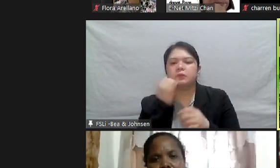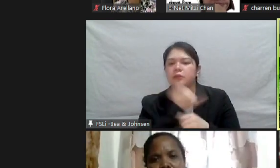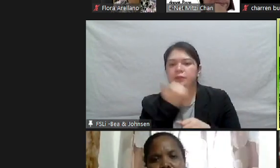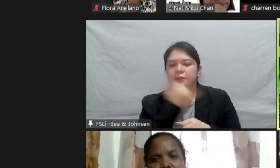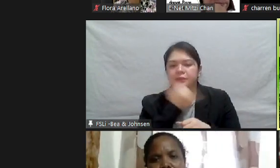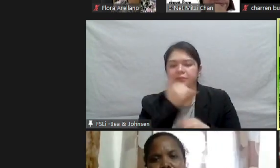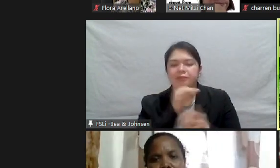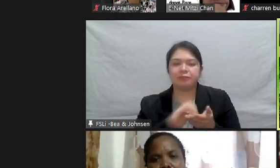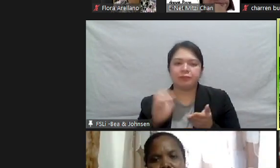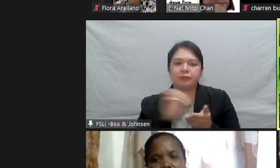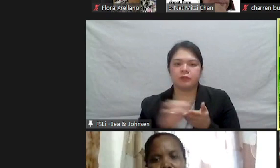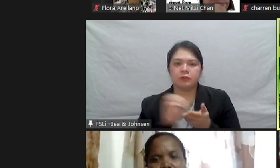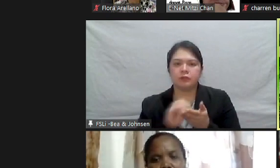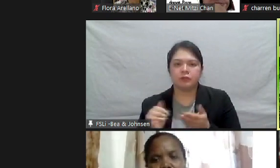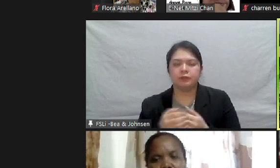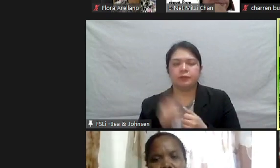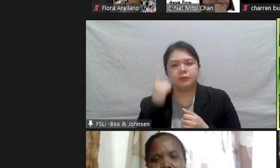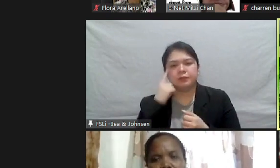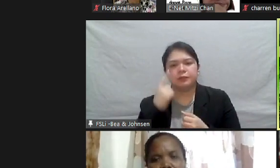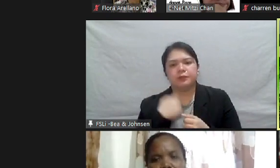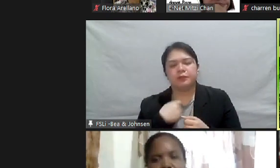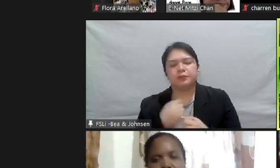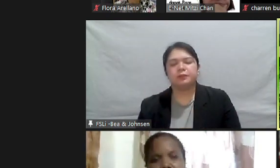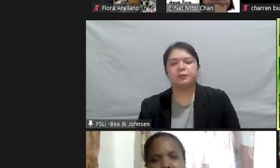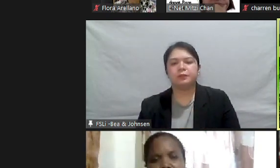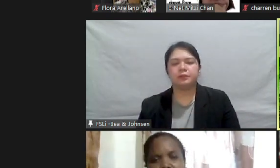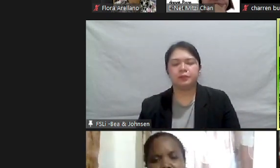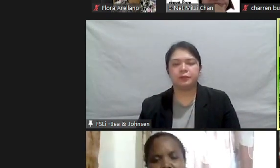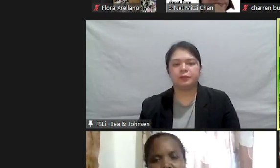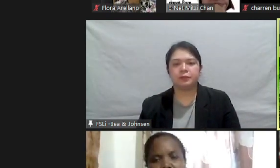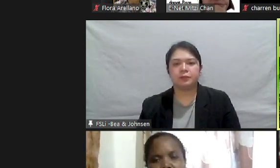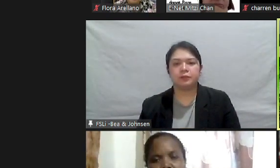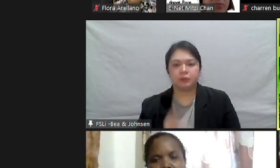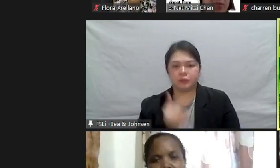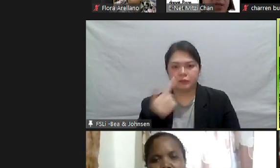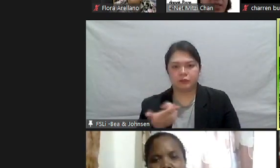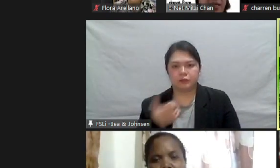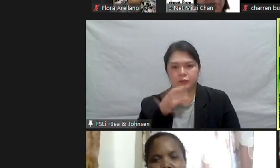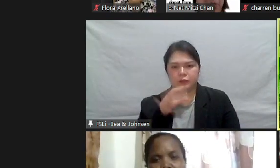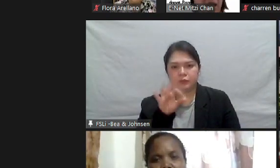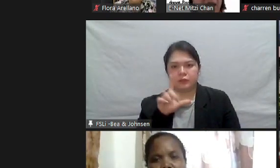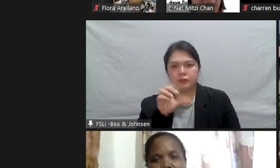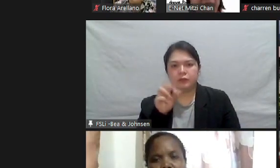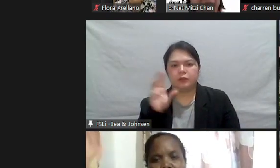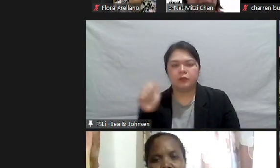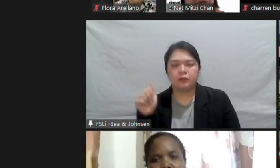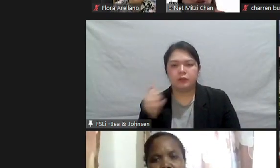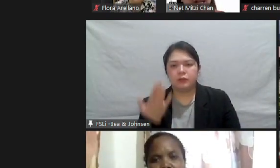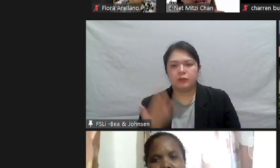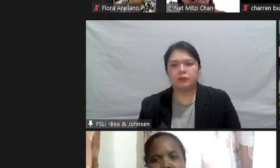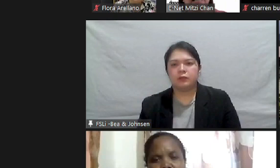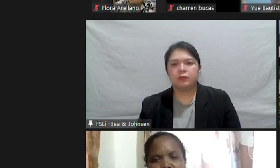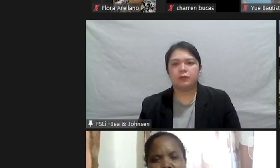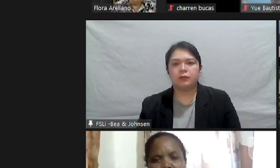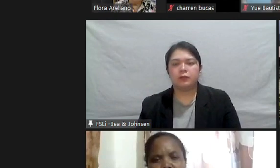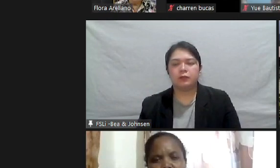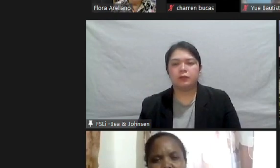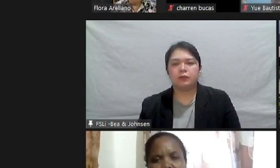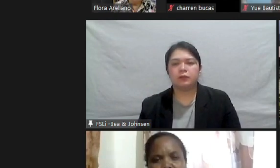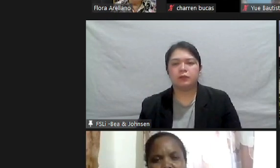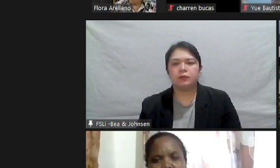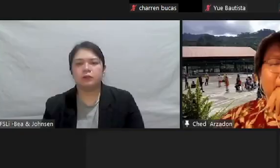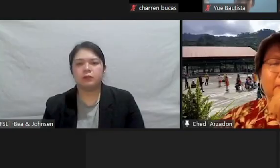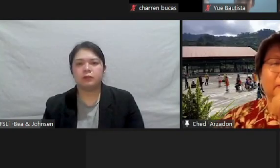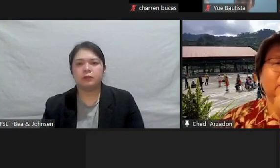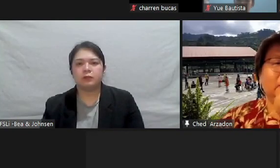ano? So, yun po ang akin na ito. Ma'am Flora, mayroon yata ang sasabihin. Yes po, Ma'am Flora, naka-respond hand